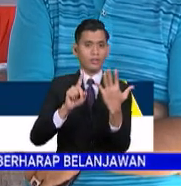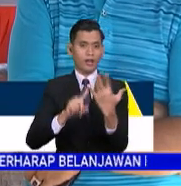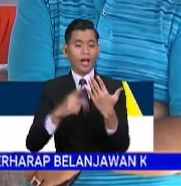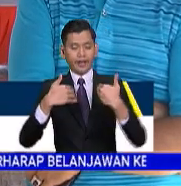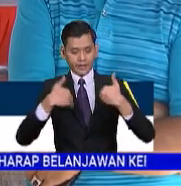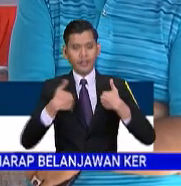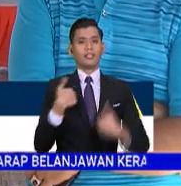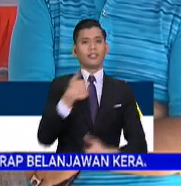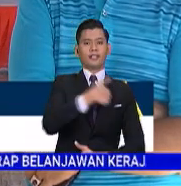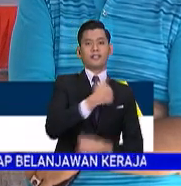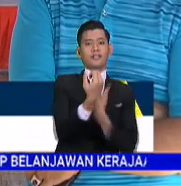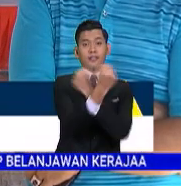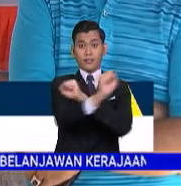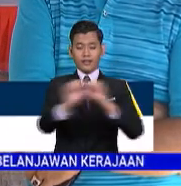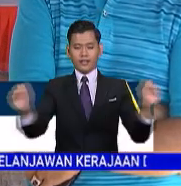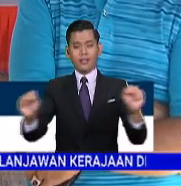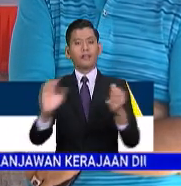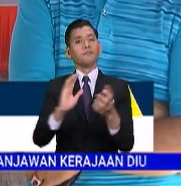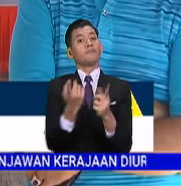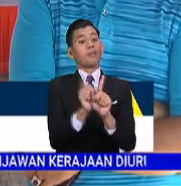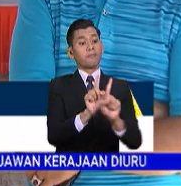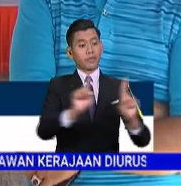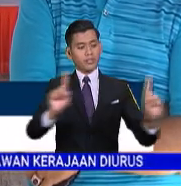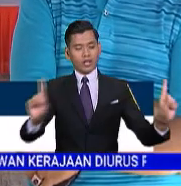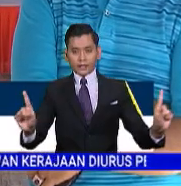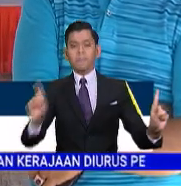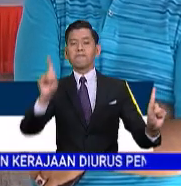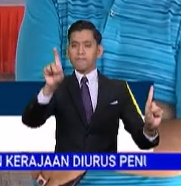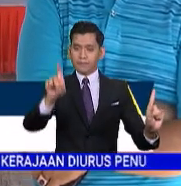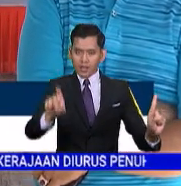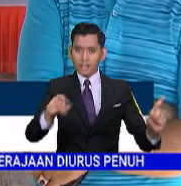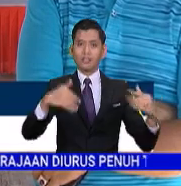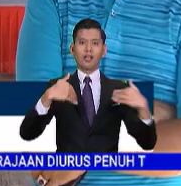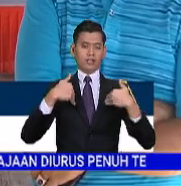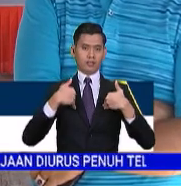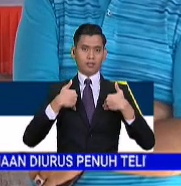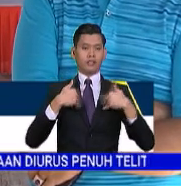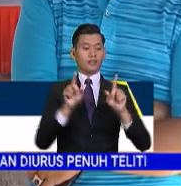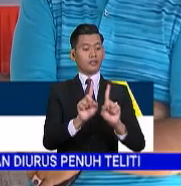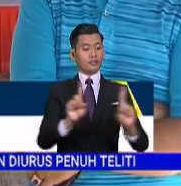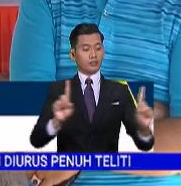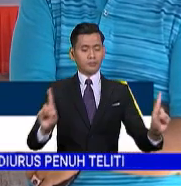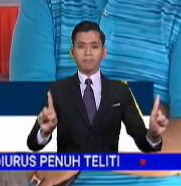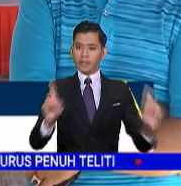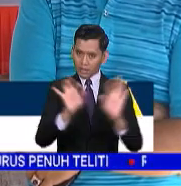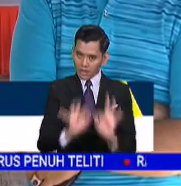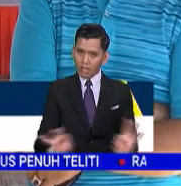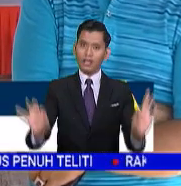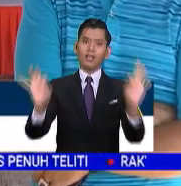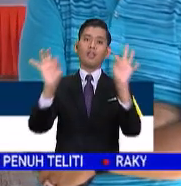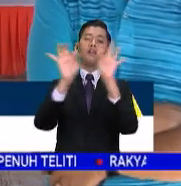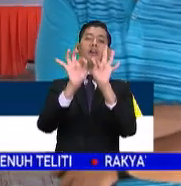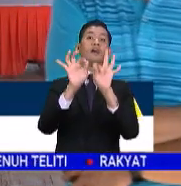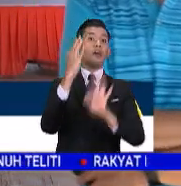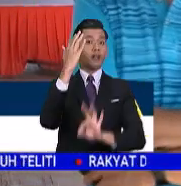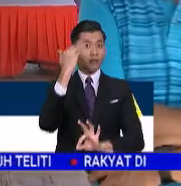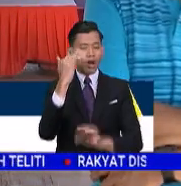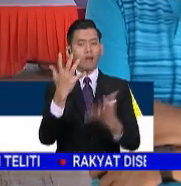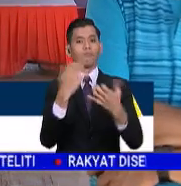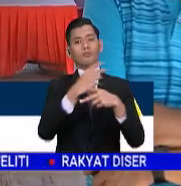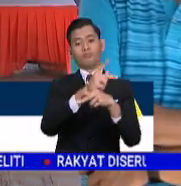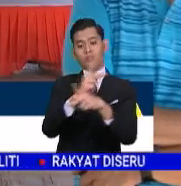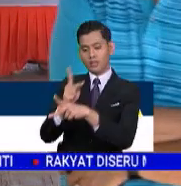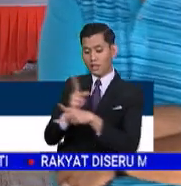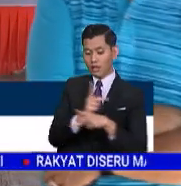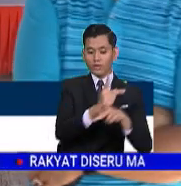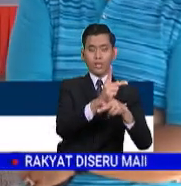kita siapkan sediakan. Jadi penjarakan sosial itu tadi itu, social distance tadi itu amatlah penting bagi mengawal